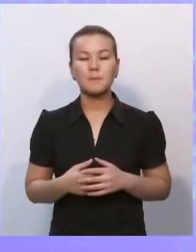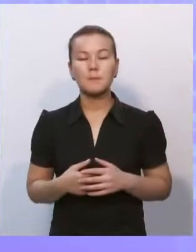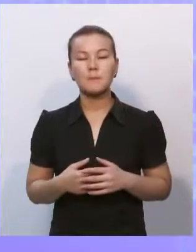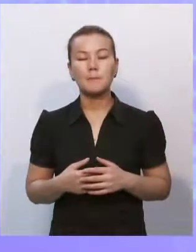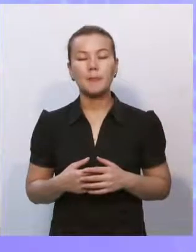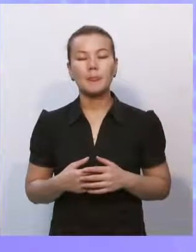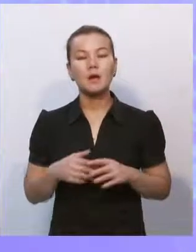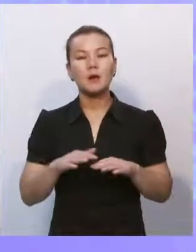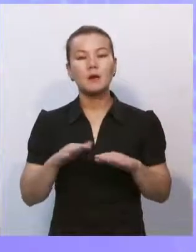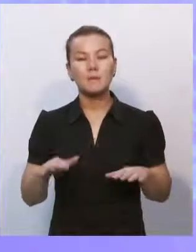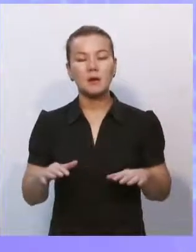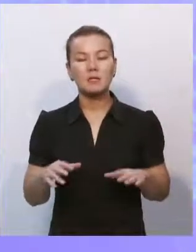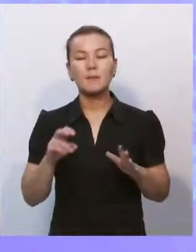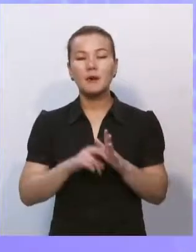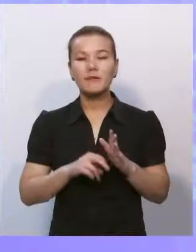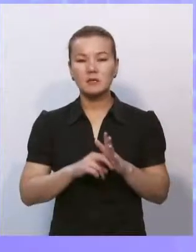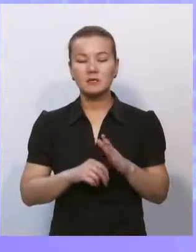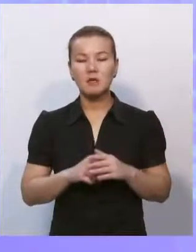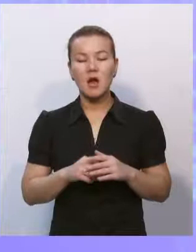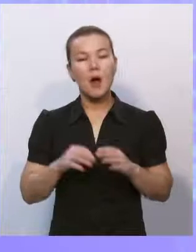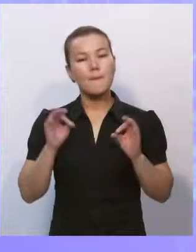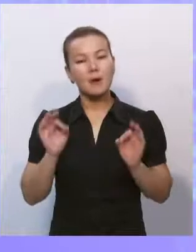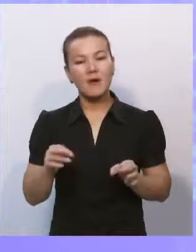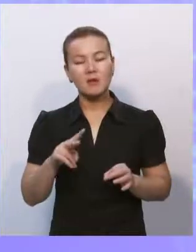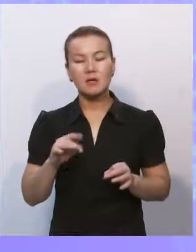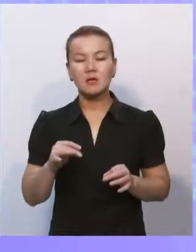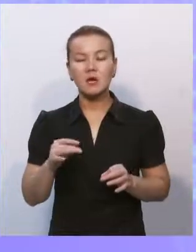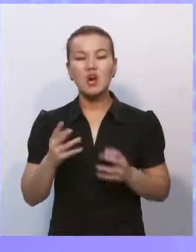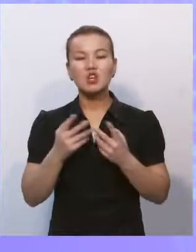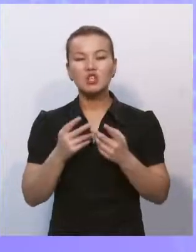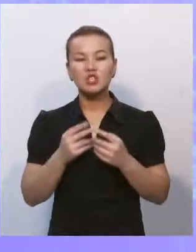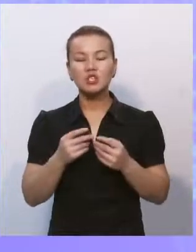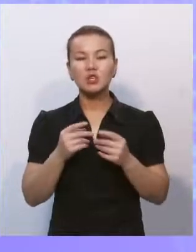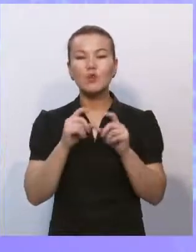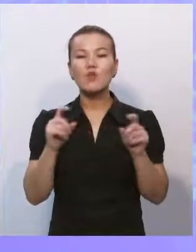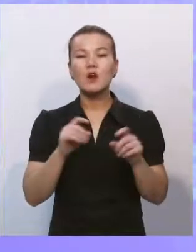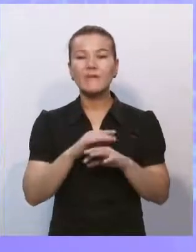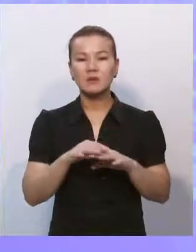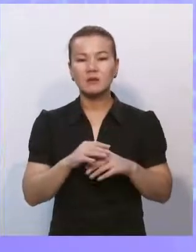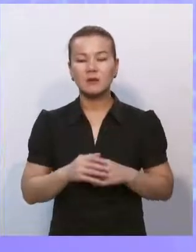ребята проверьте правильно ли решены уравнения